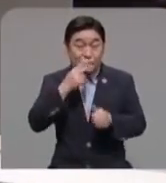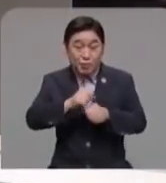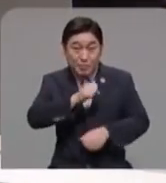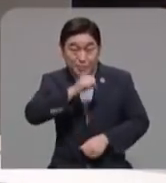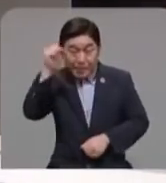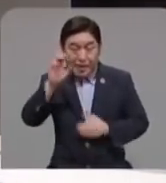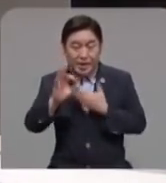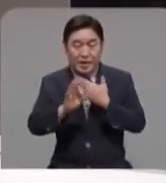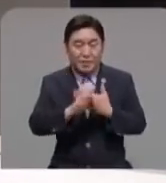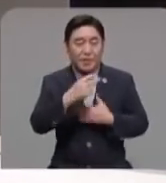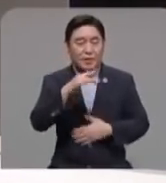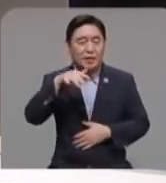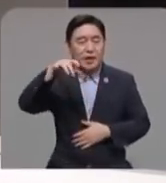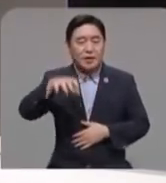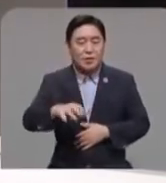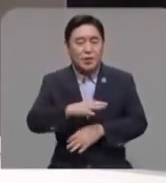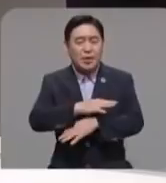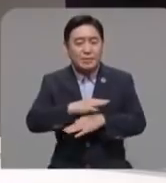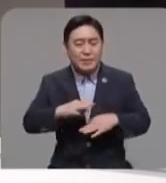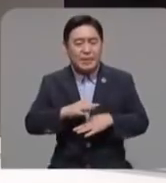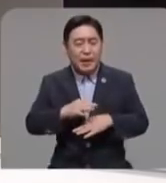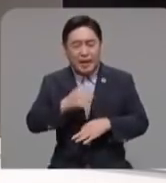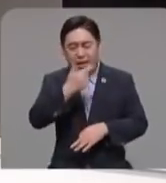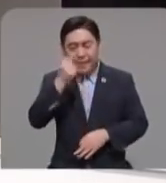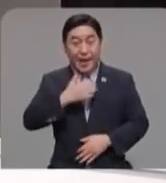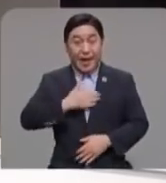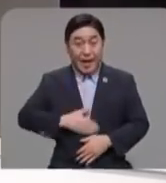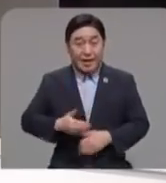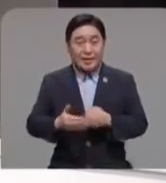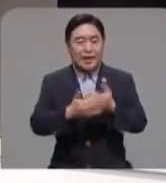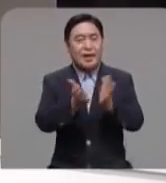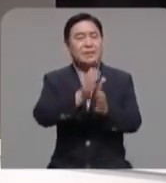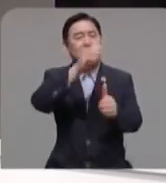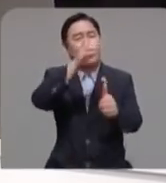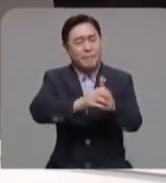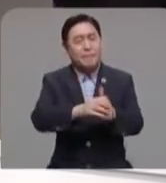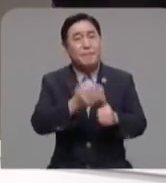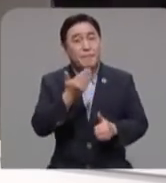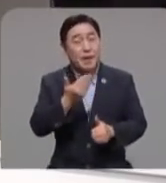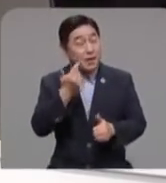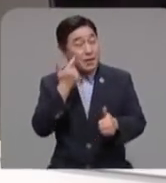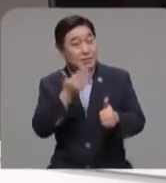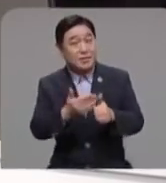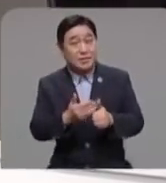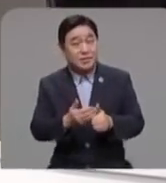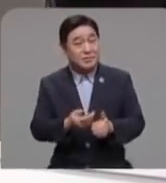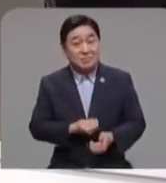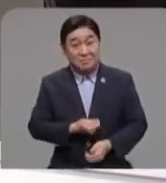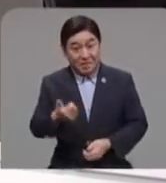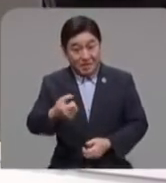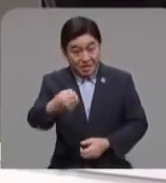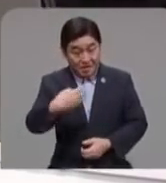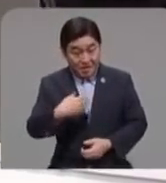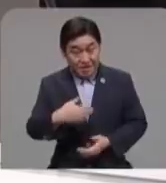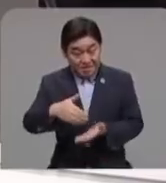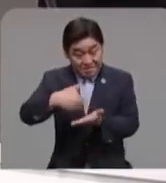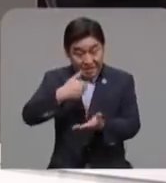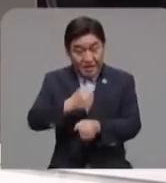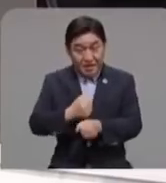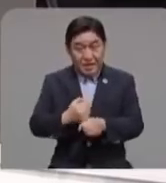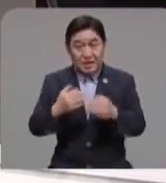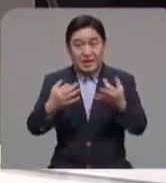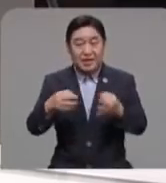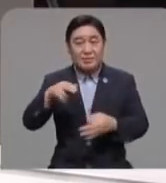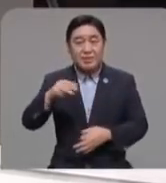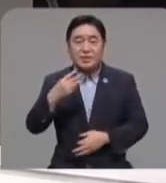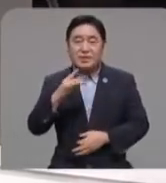대장동 비리에 정통하시니까 TF팀장을 맡아주실 수가 없느냐. 그러니까 안 맡겠다고 하니까 지금은